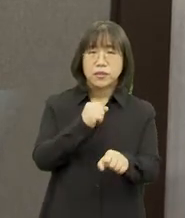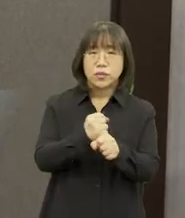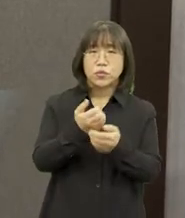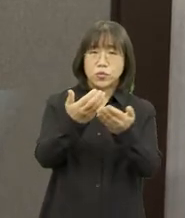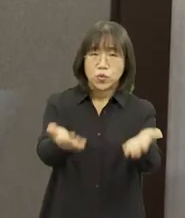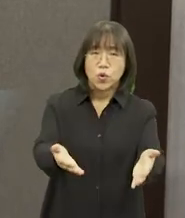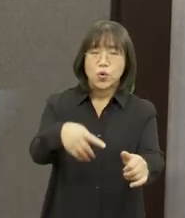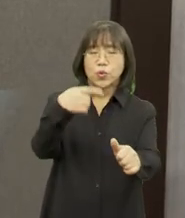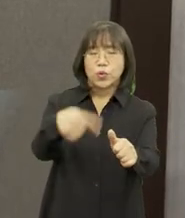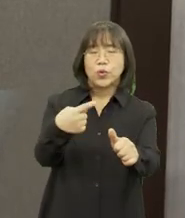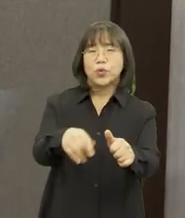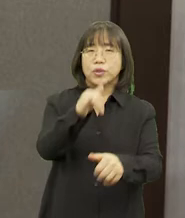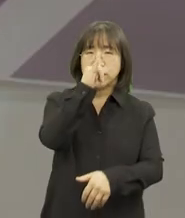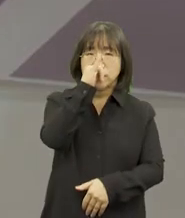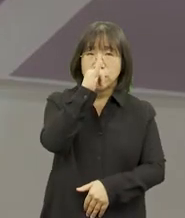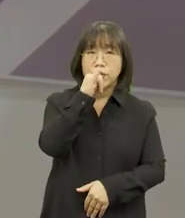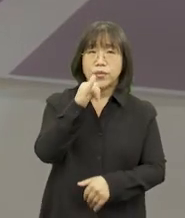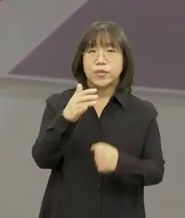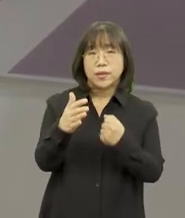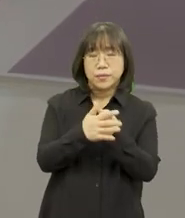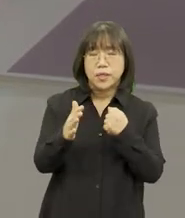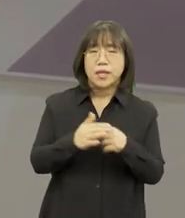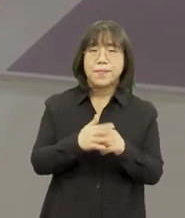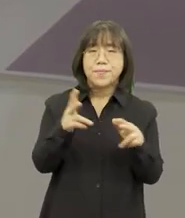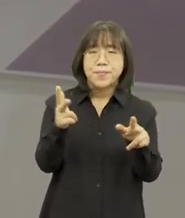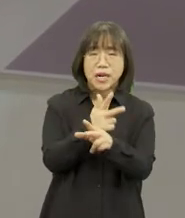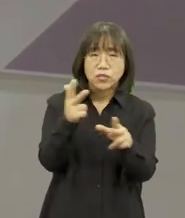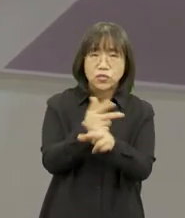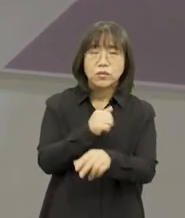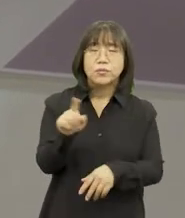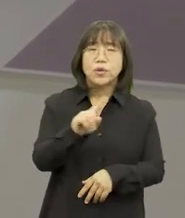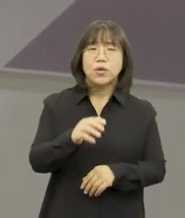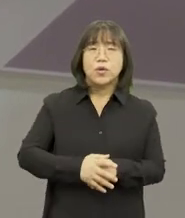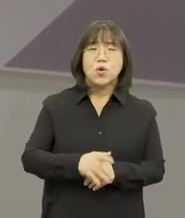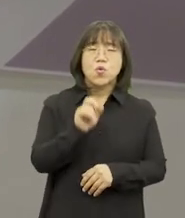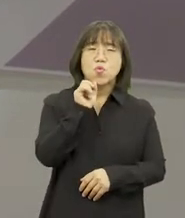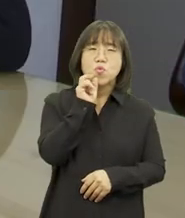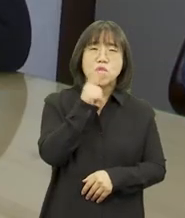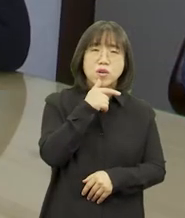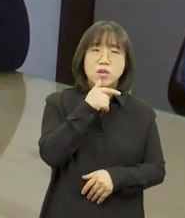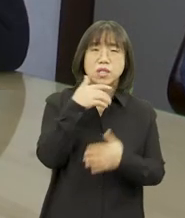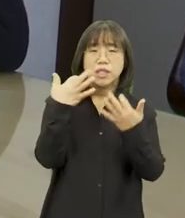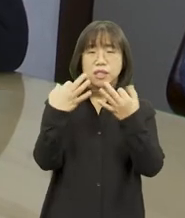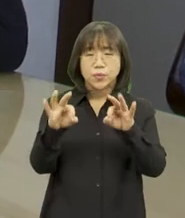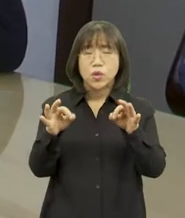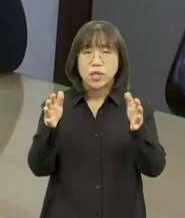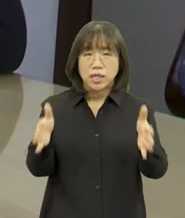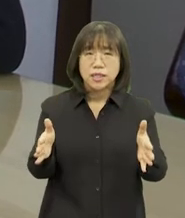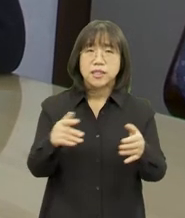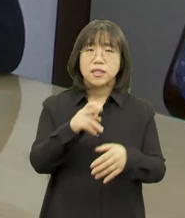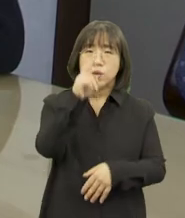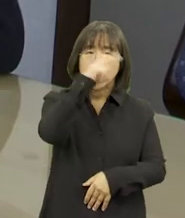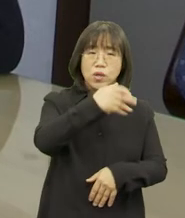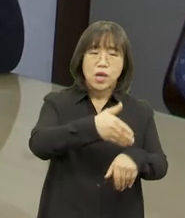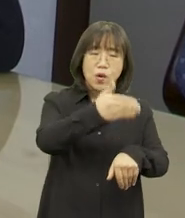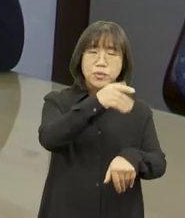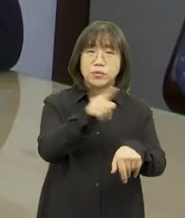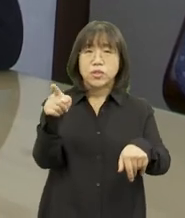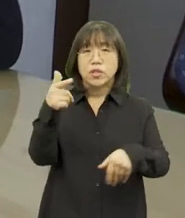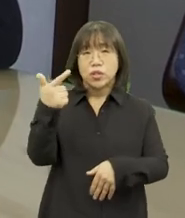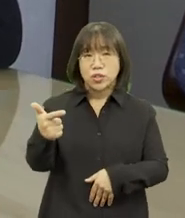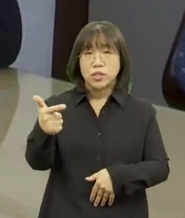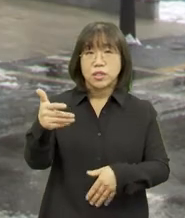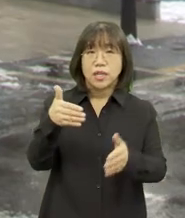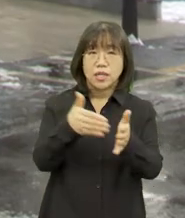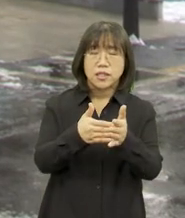함께 진행하고 있습니다. 매주 월요일부터 금요일 오전 9시부터 오후 6시까지 강서구청